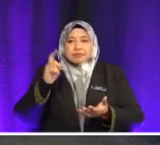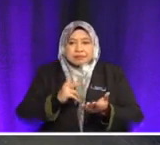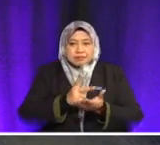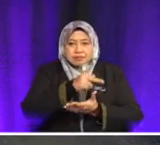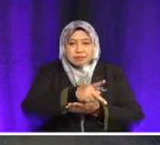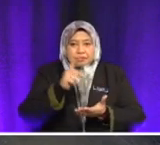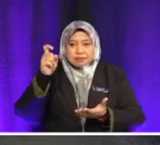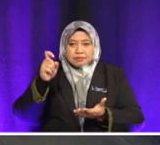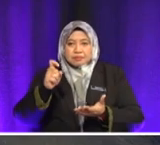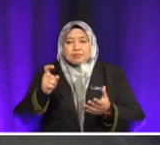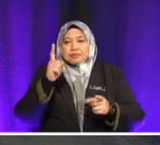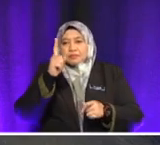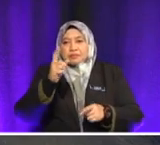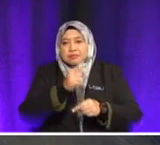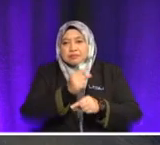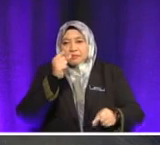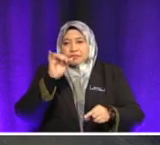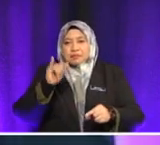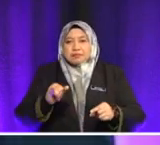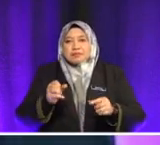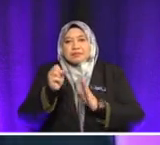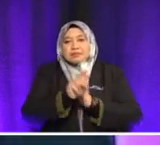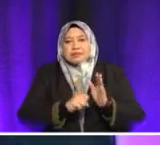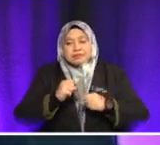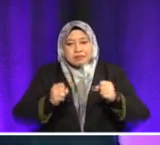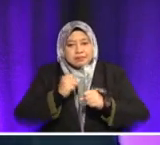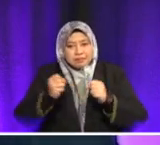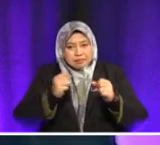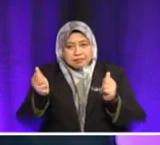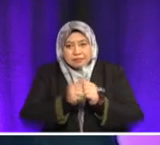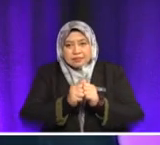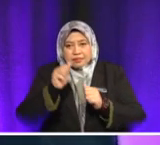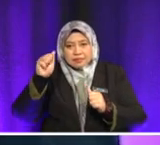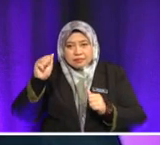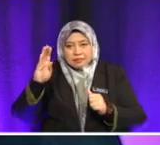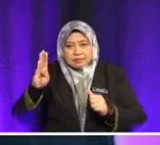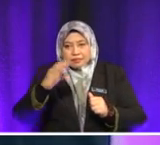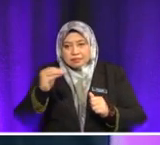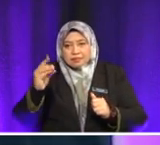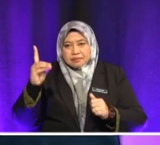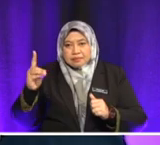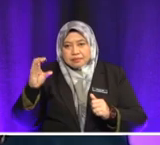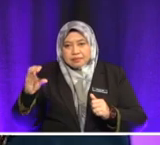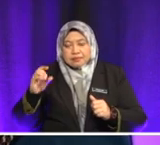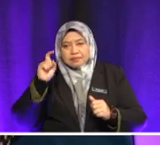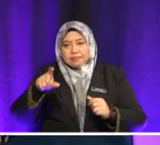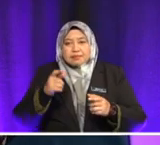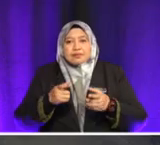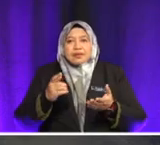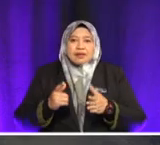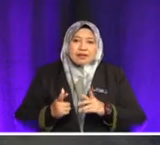satu garis yang selalu dengan Ebi dan DC dan juga melalui titik tengahnya